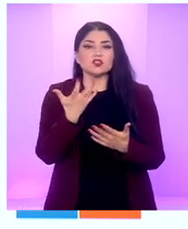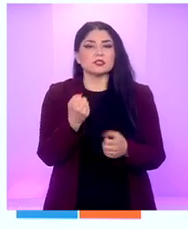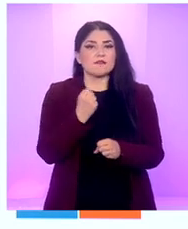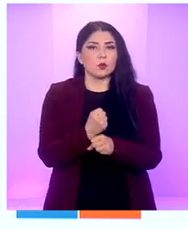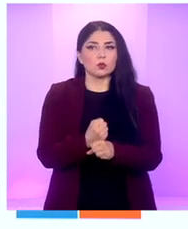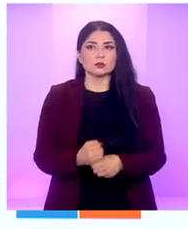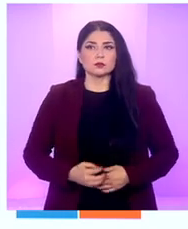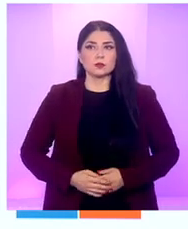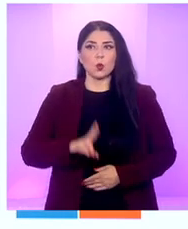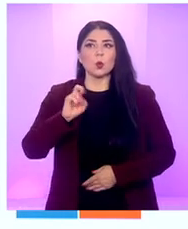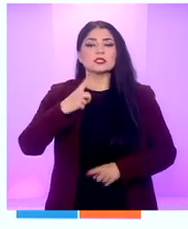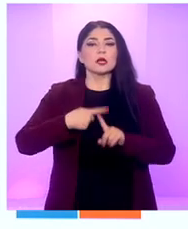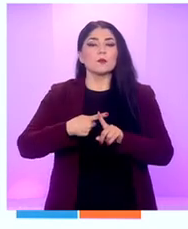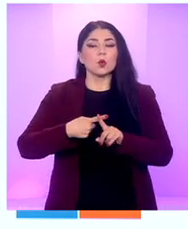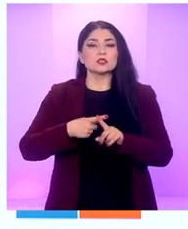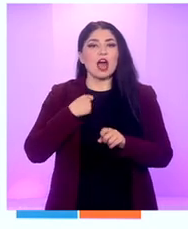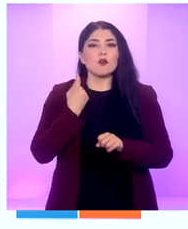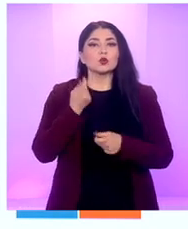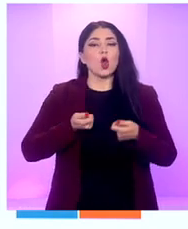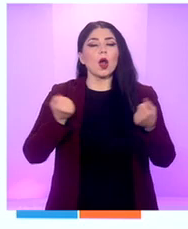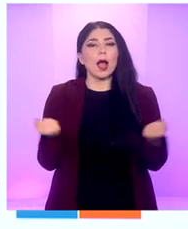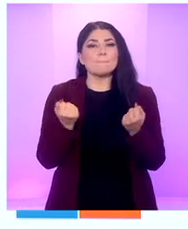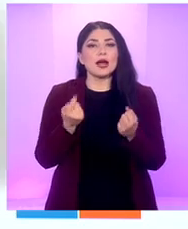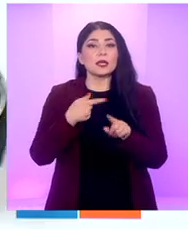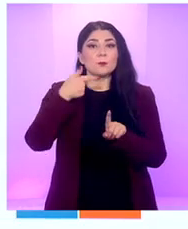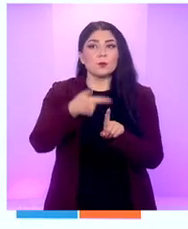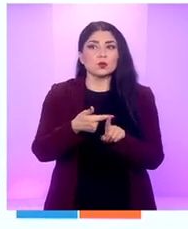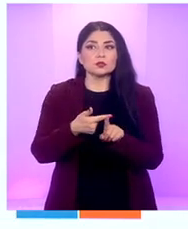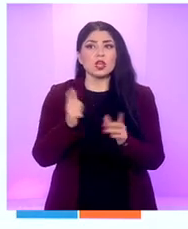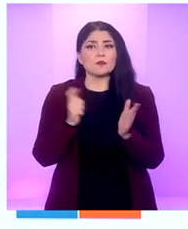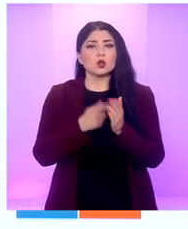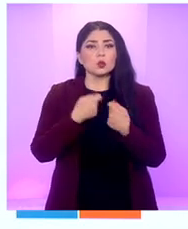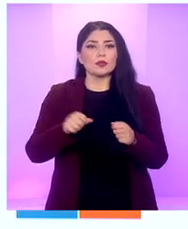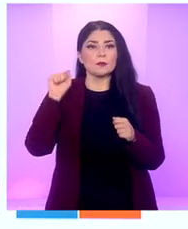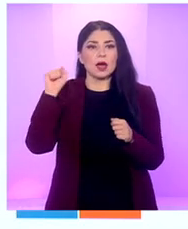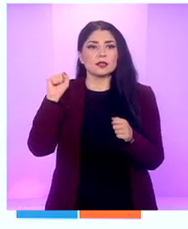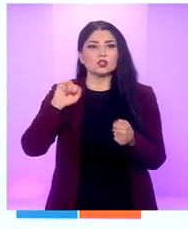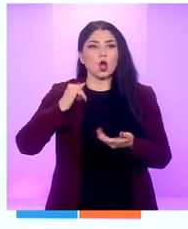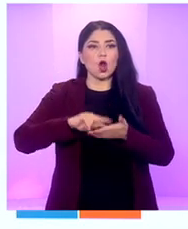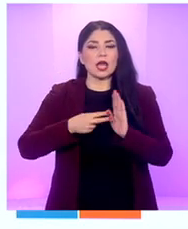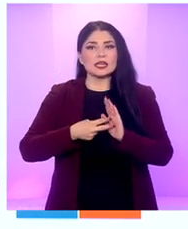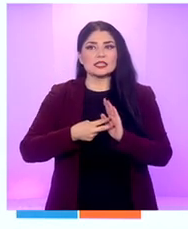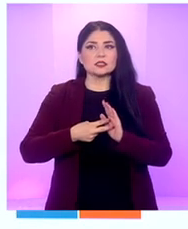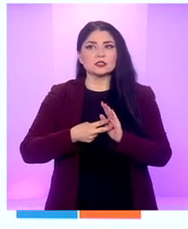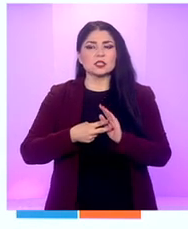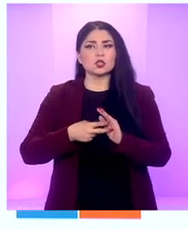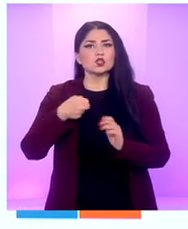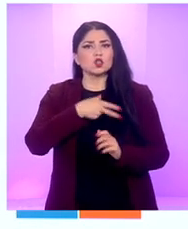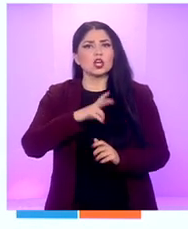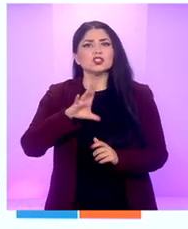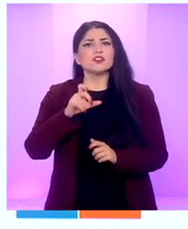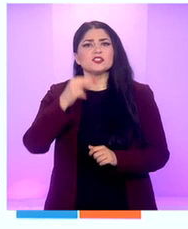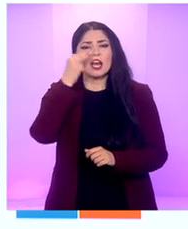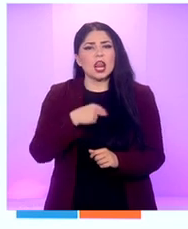putere plasa lansat o campanie complementara ce am facut apel la toate celelalte partide si organizatiile civice și sociale